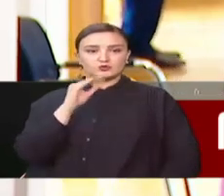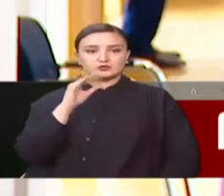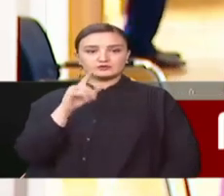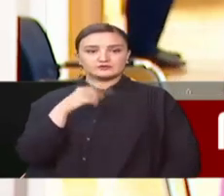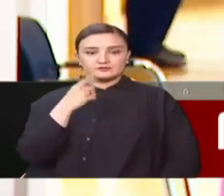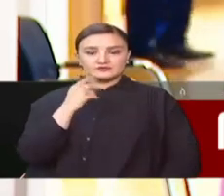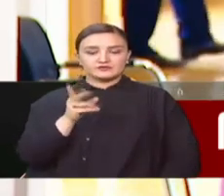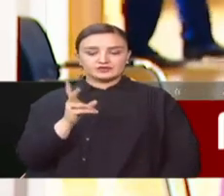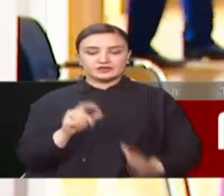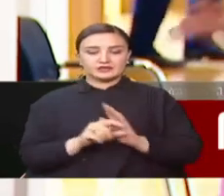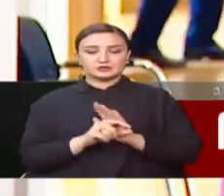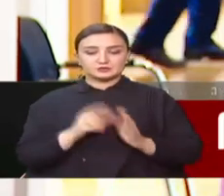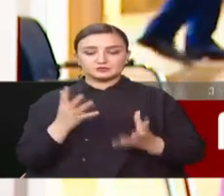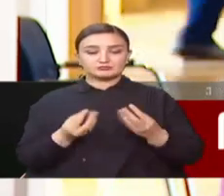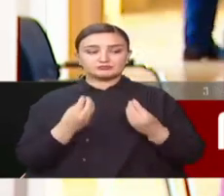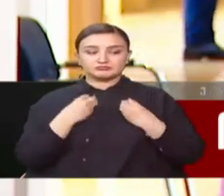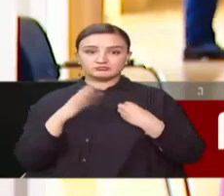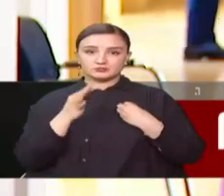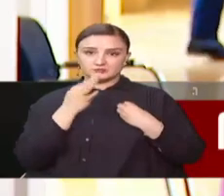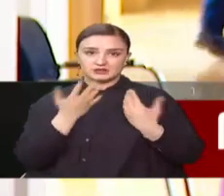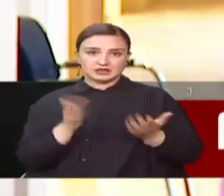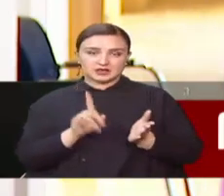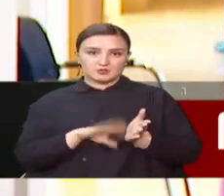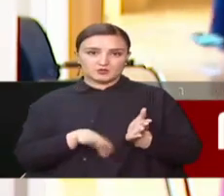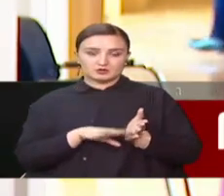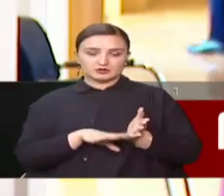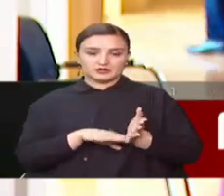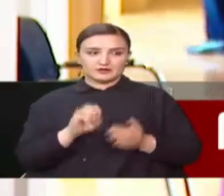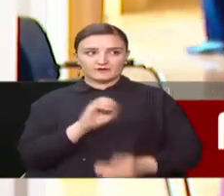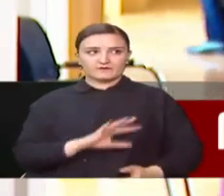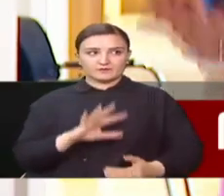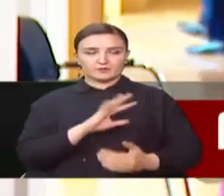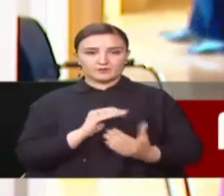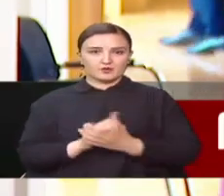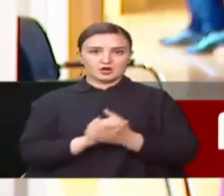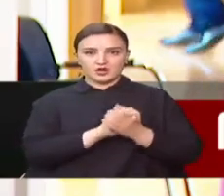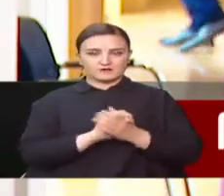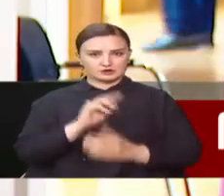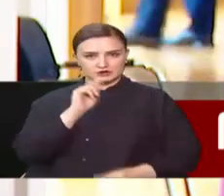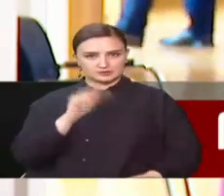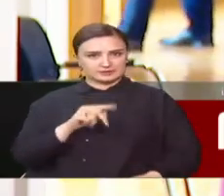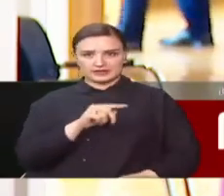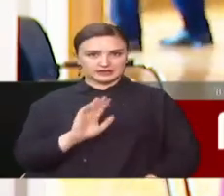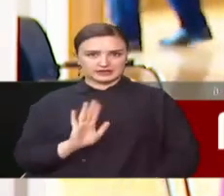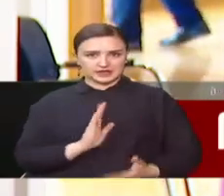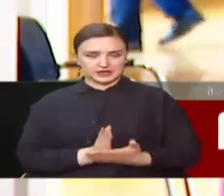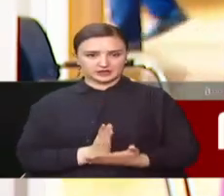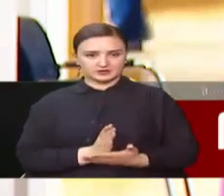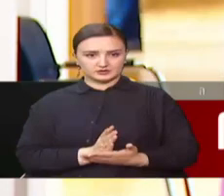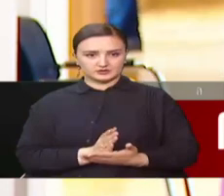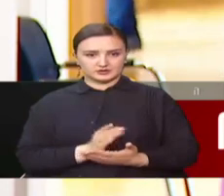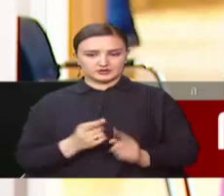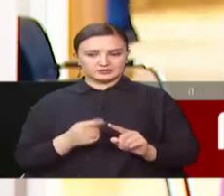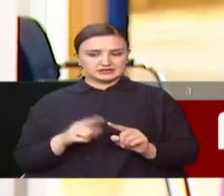იმაზე, რომ კანდიდატის სტატუსი თუ არ მოგვცეს, მე რა მოხდა? ის რომ ევროკავშირის ბრალია, რომ კანდიდატის სტატუსი არ მო. ევროკავშირის ბრალი კი არ არის, ასე ვთქვათ, იმ